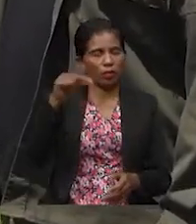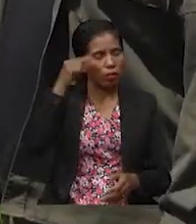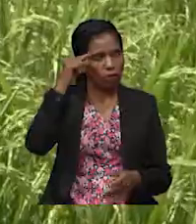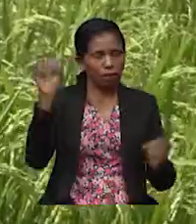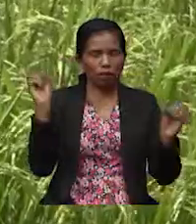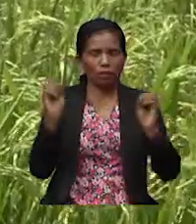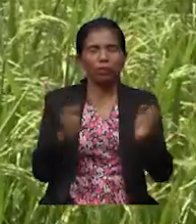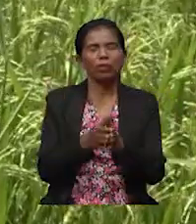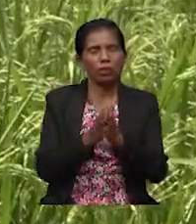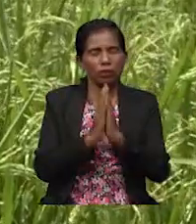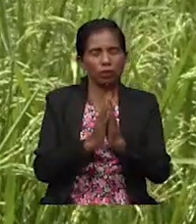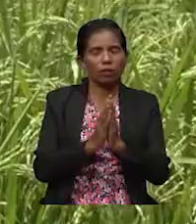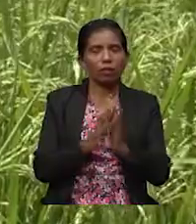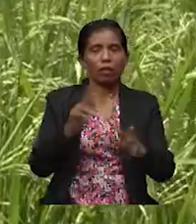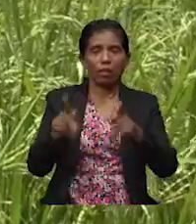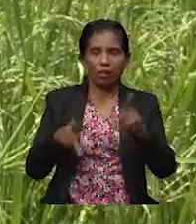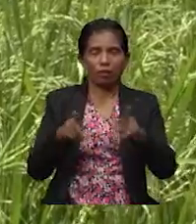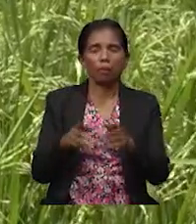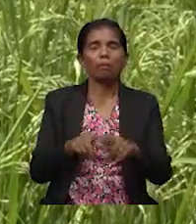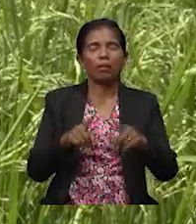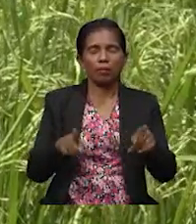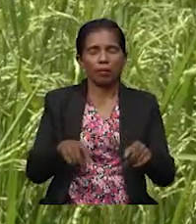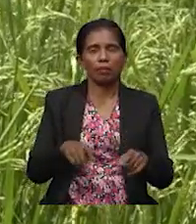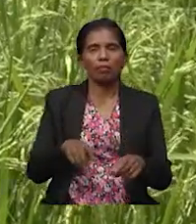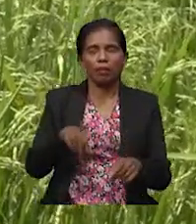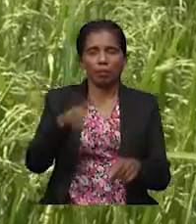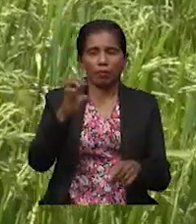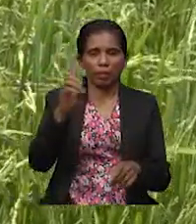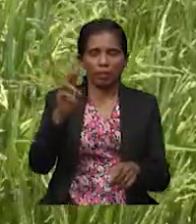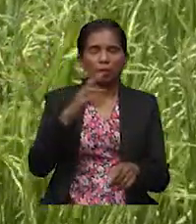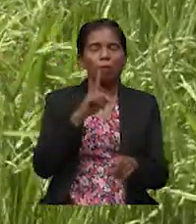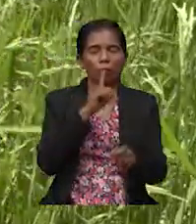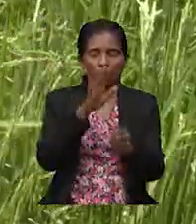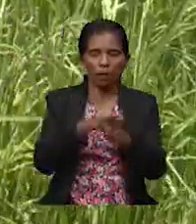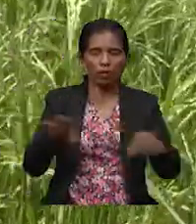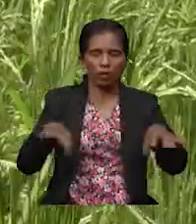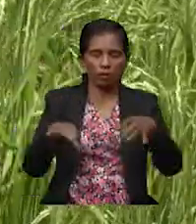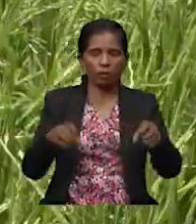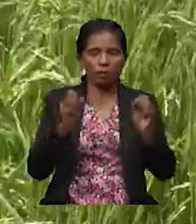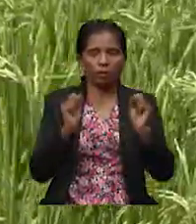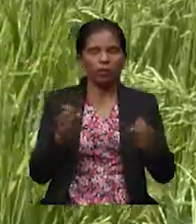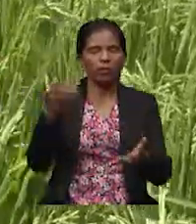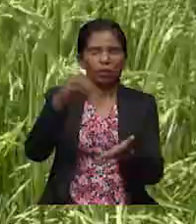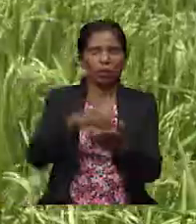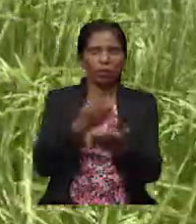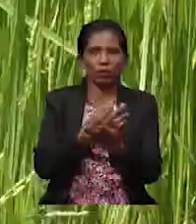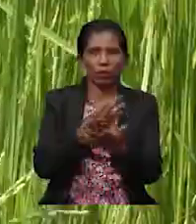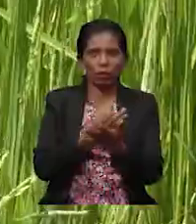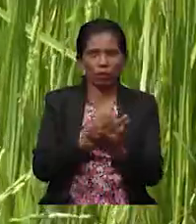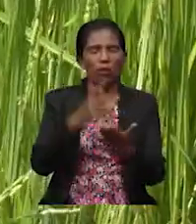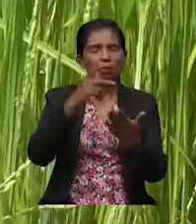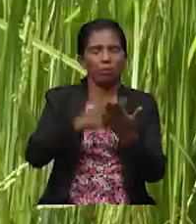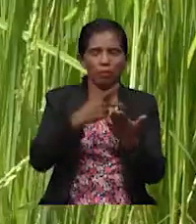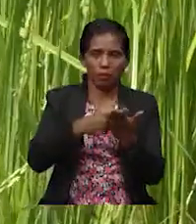ba exigência povo agricultor siraniane, mai be Pedro dos Reis promete sei halo esforço ho di utiliza orçamento balung iha projeto